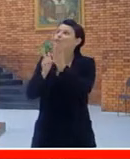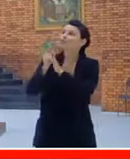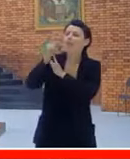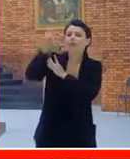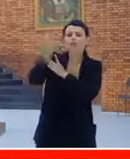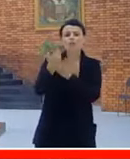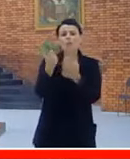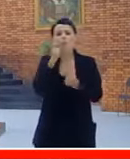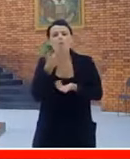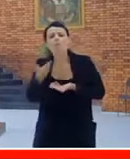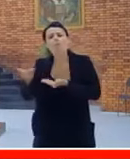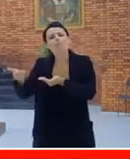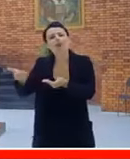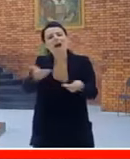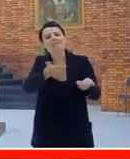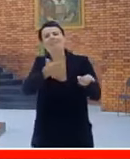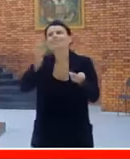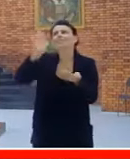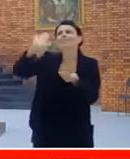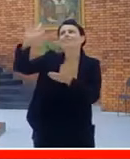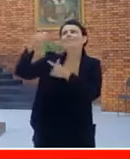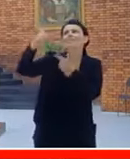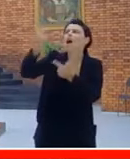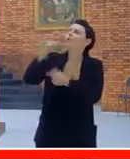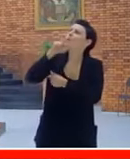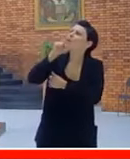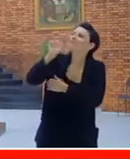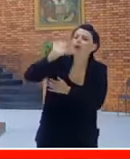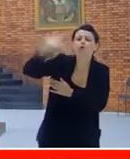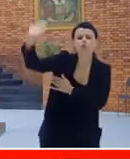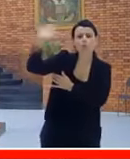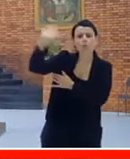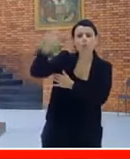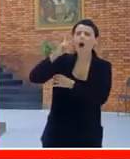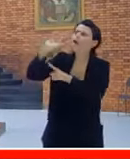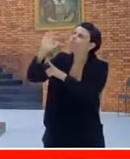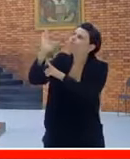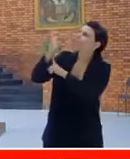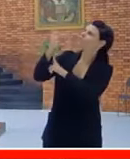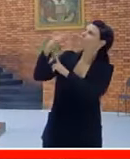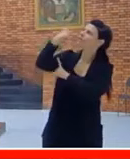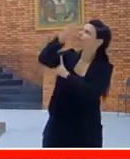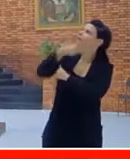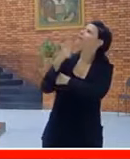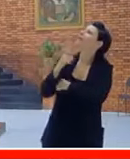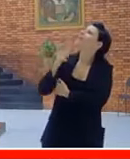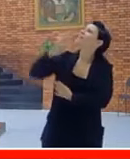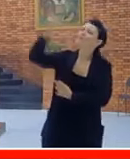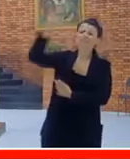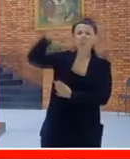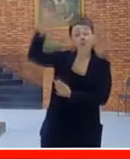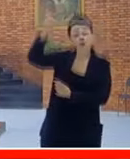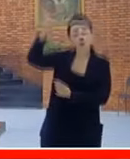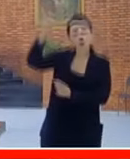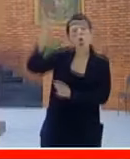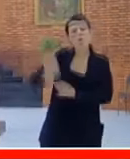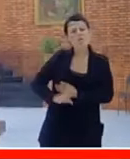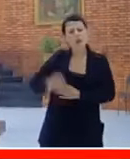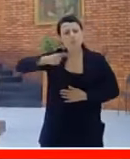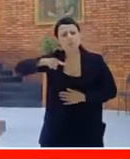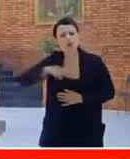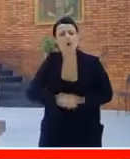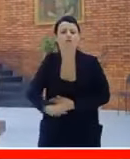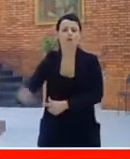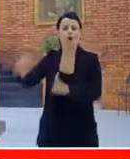segno che ci indica il volto di un Dio che può saziare una fame più profonda,